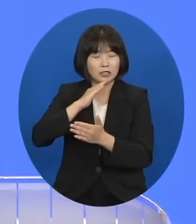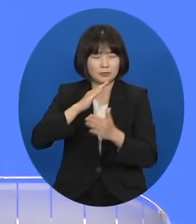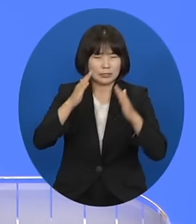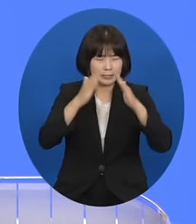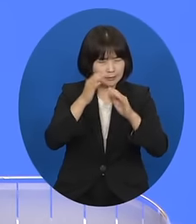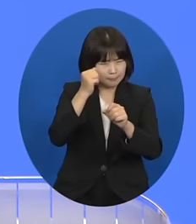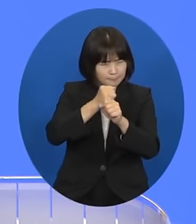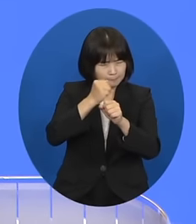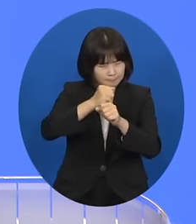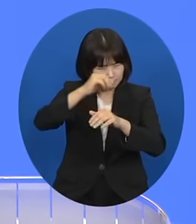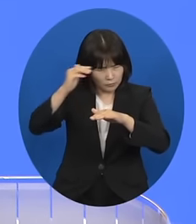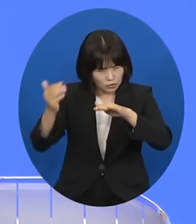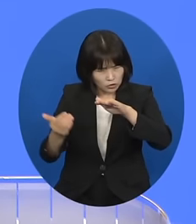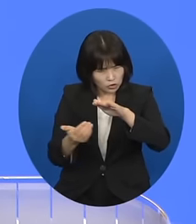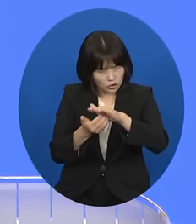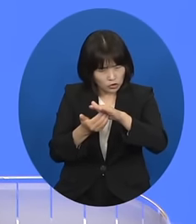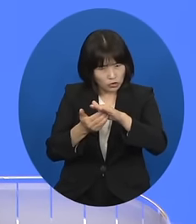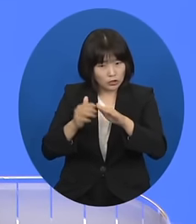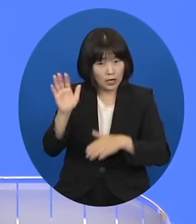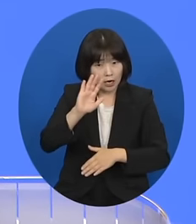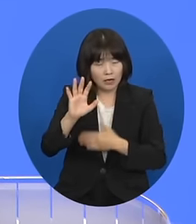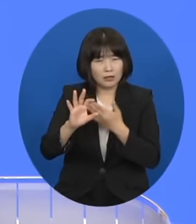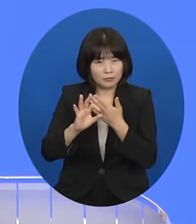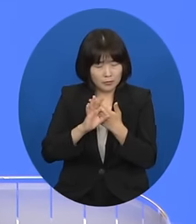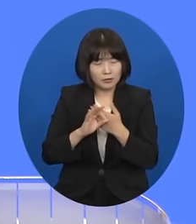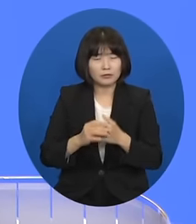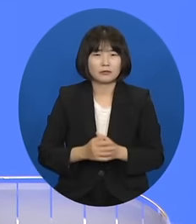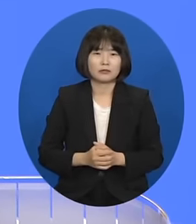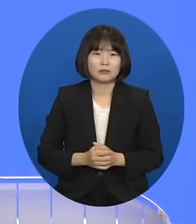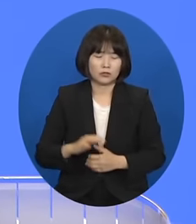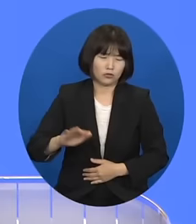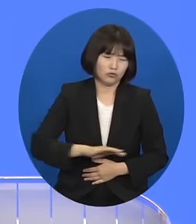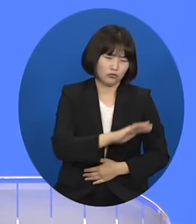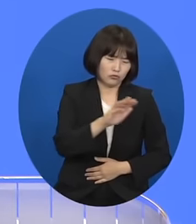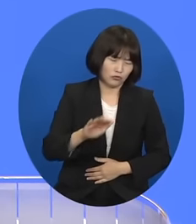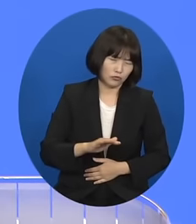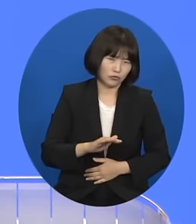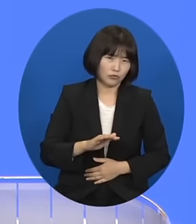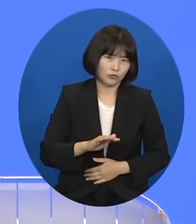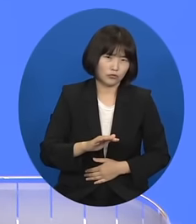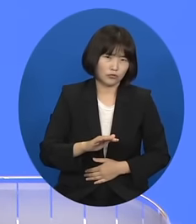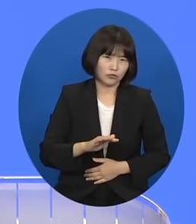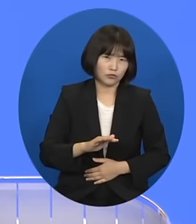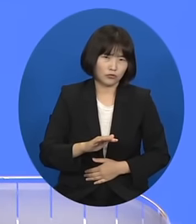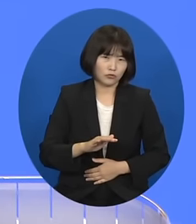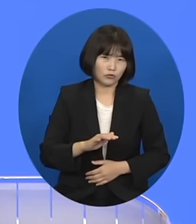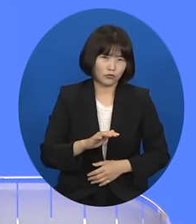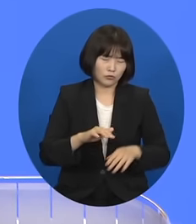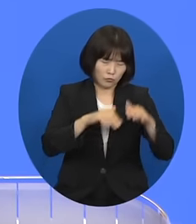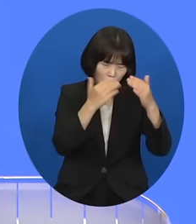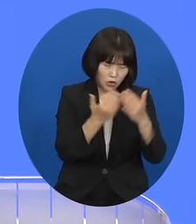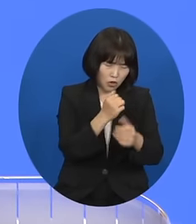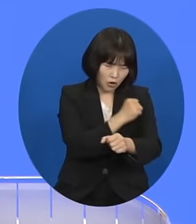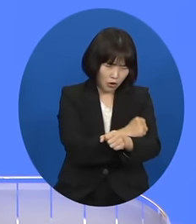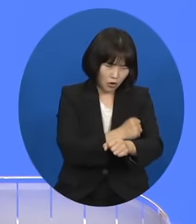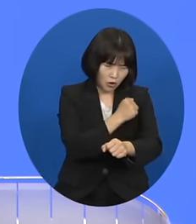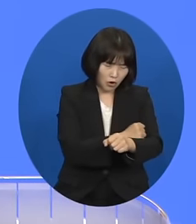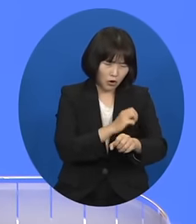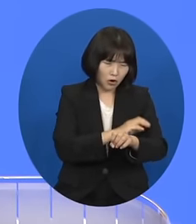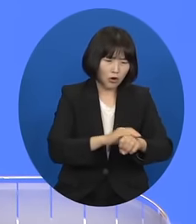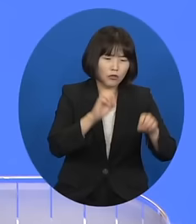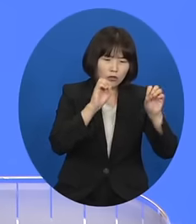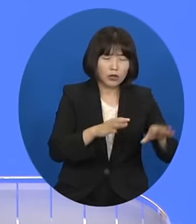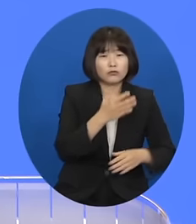세워주지 아니하신다면, 지켜주지 아니하시면 우리의 모든 일이 헛될 수 있다는 것. 그래서